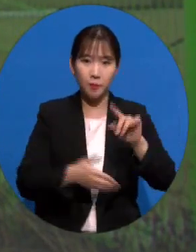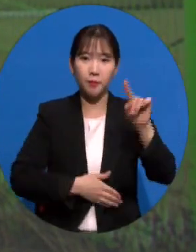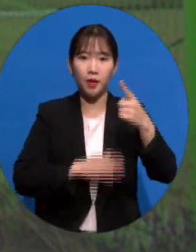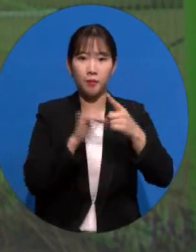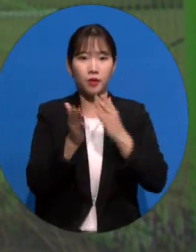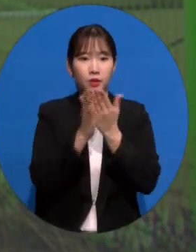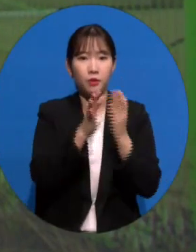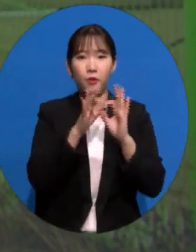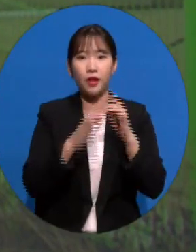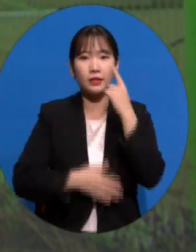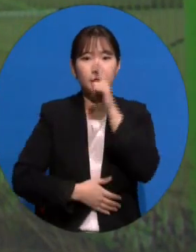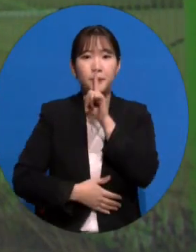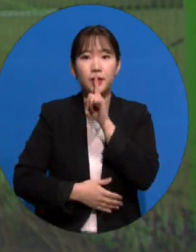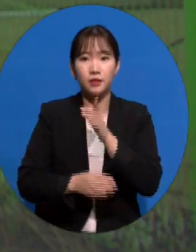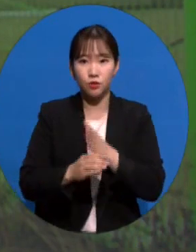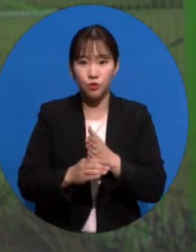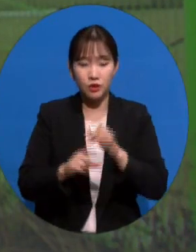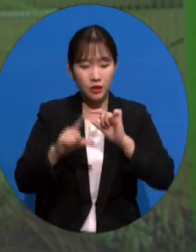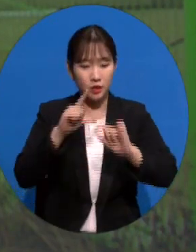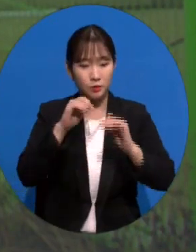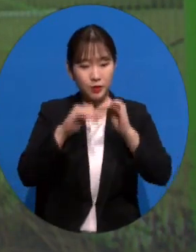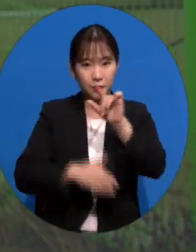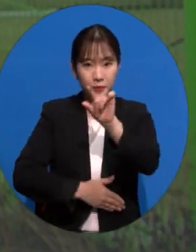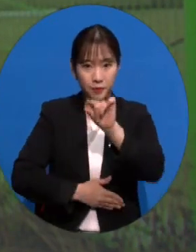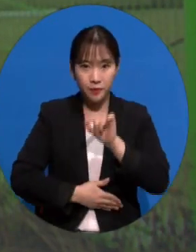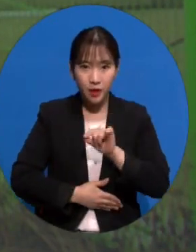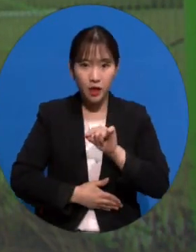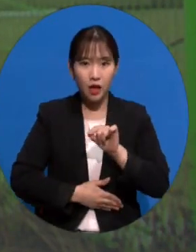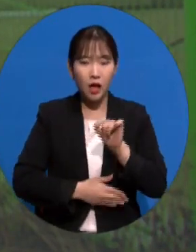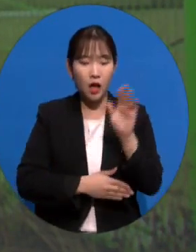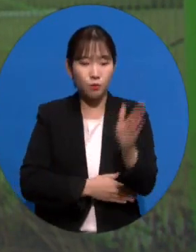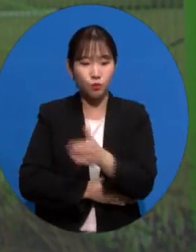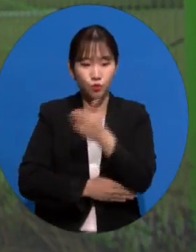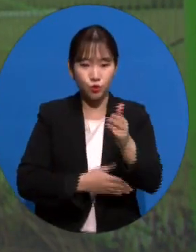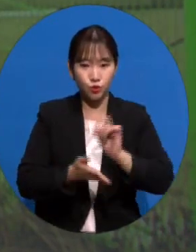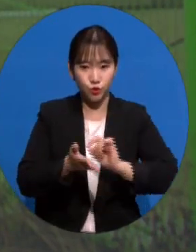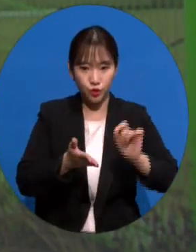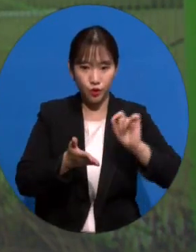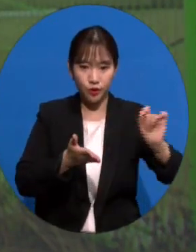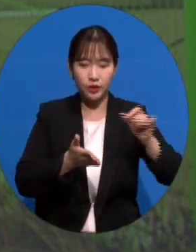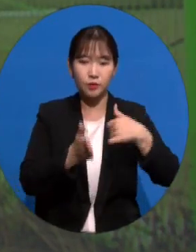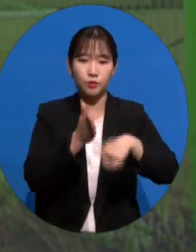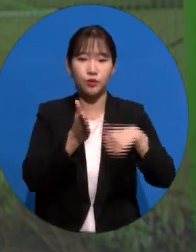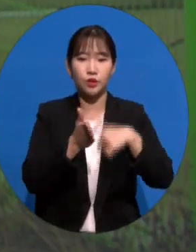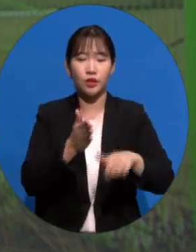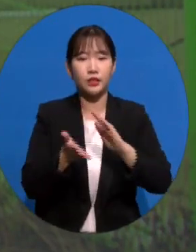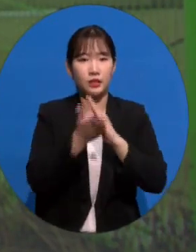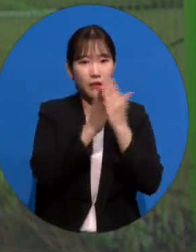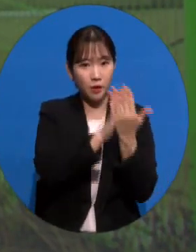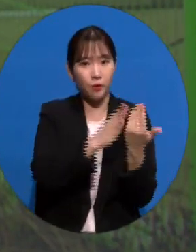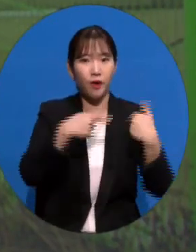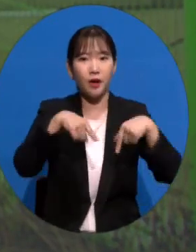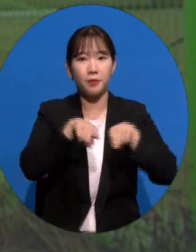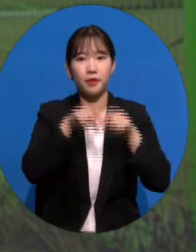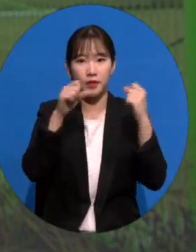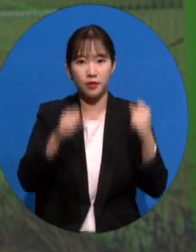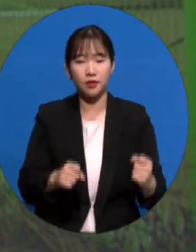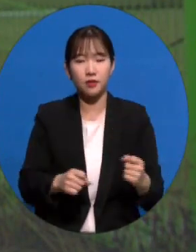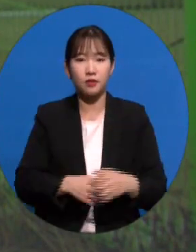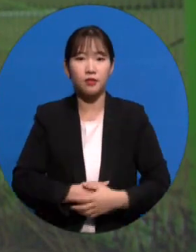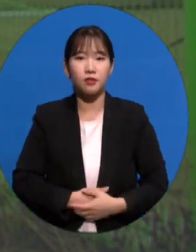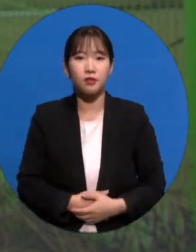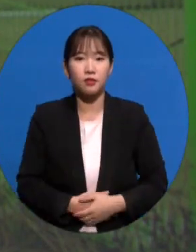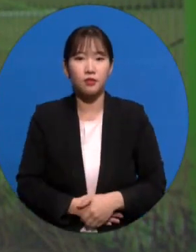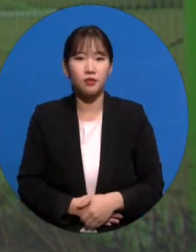세월호 관련 증언 가운데 일부 내용을 발췌해 붓글씨로 쓴 아크릴 작품이 세월호와 함께하고 있습니다.